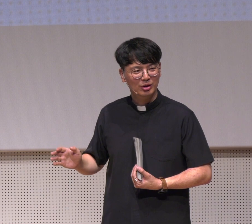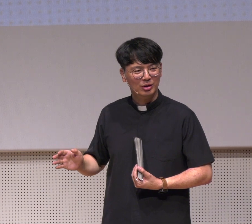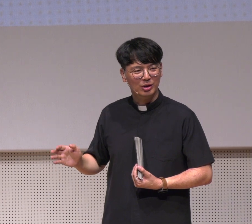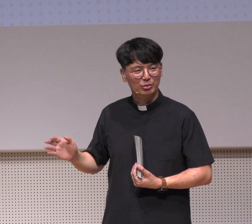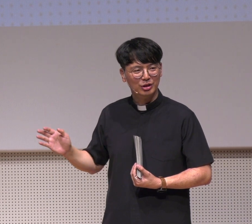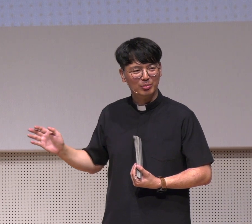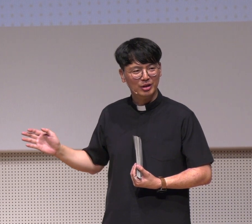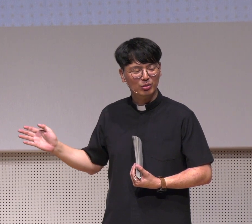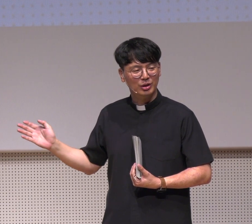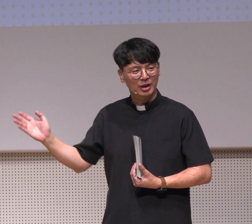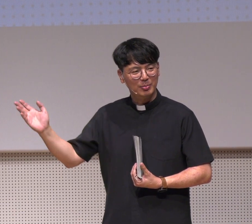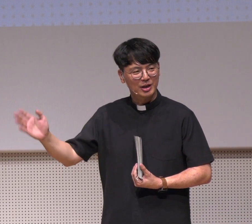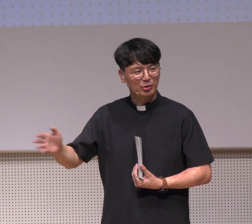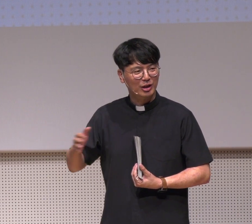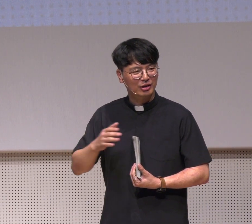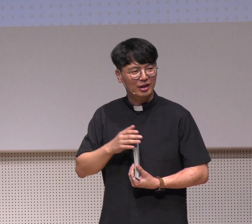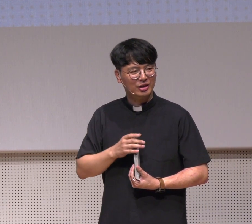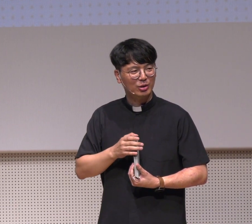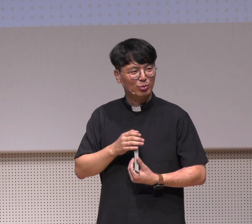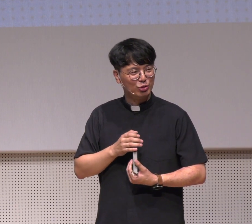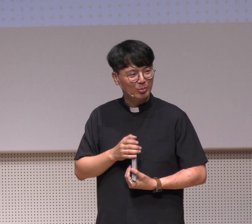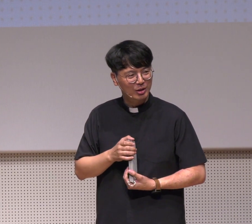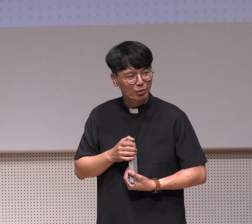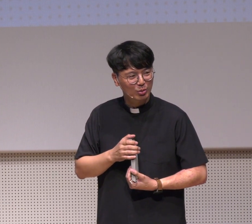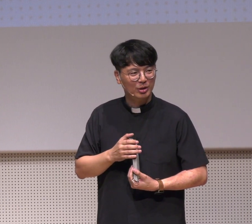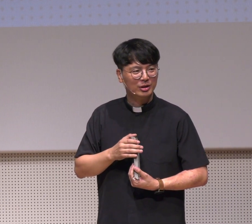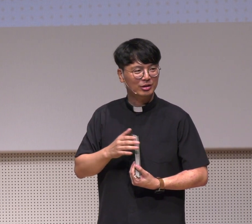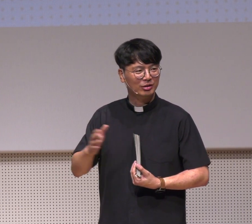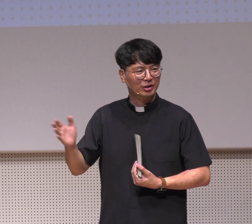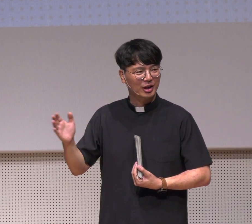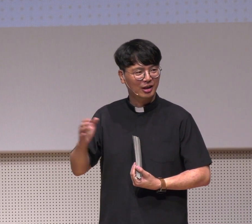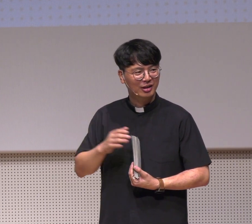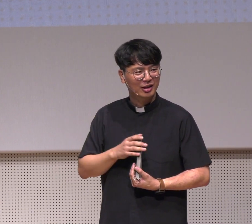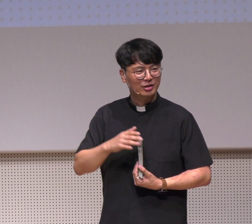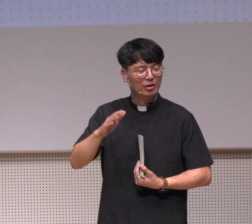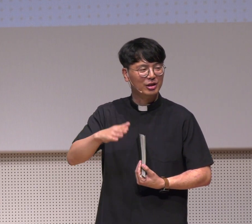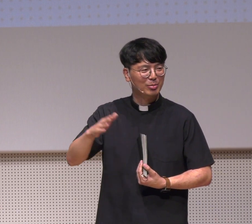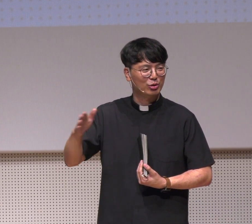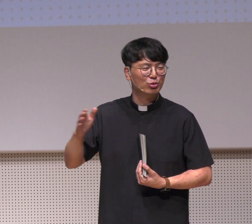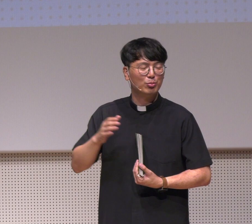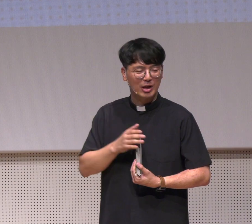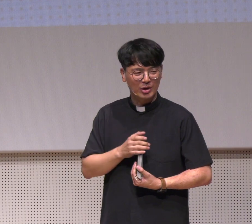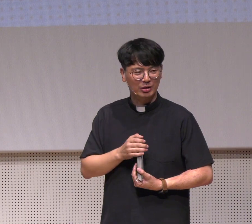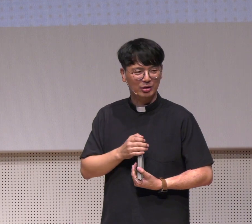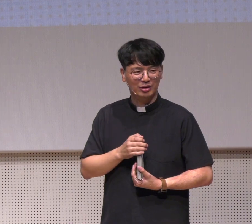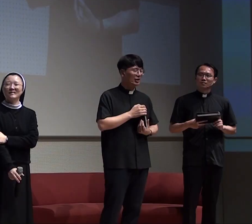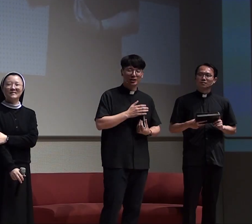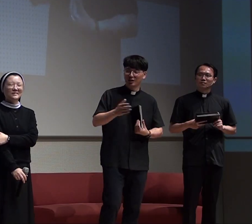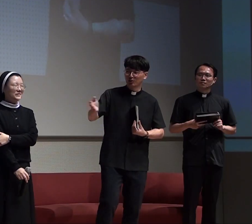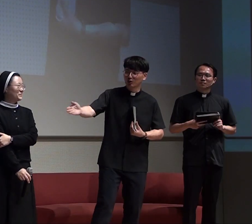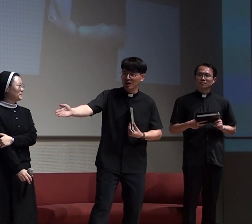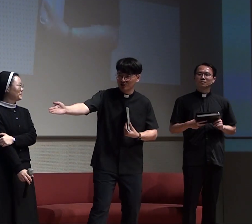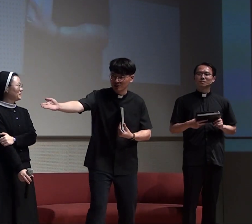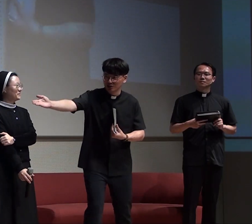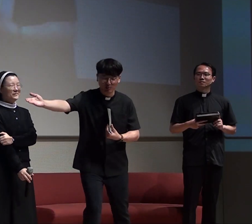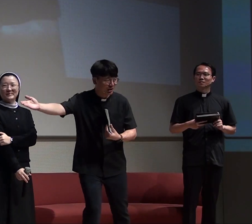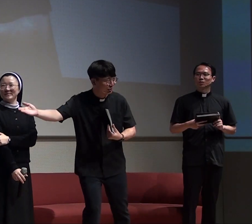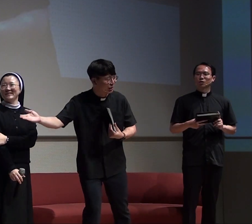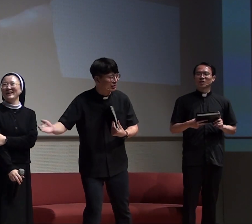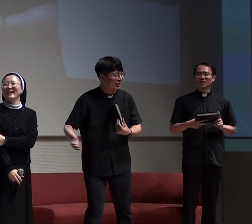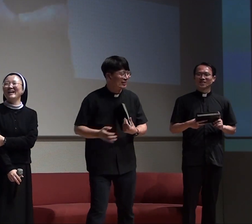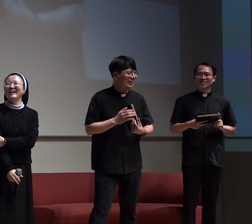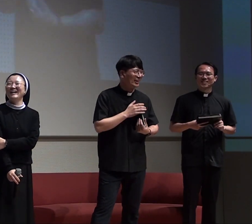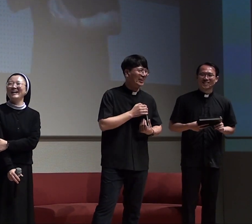도와드리고 수녀님이 또 이렇게 입회하시고 난 뒤에 제가 교무주임 하고 뭐 이런 이렇게 해서 어릴 때부터 쭉 봐왔던 네,